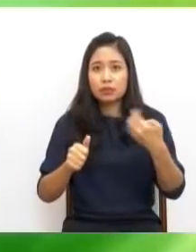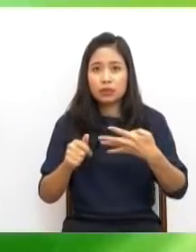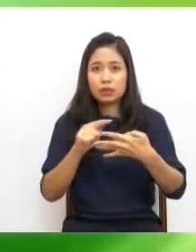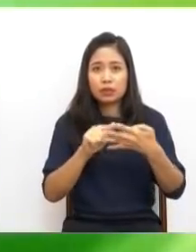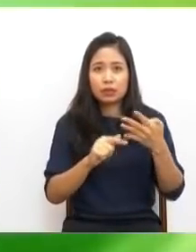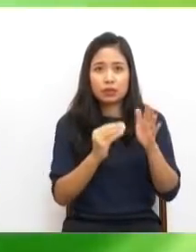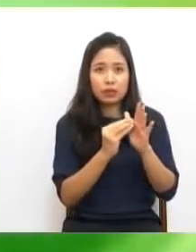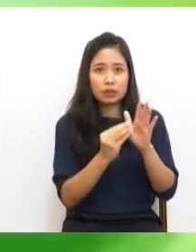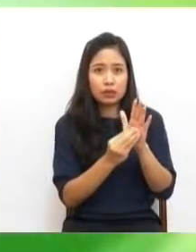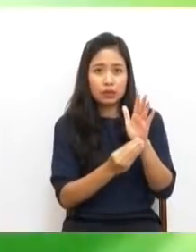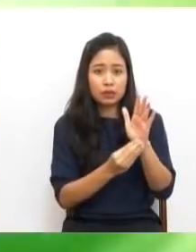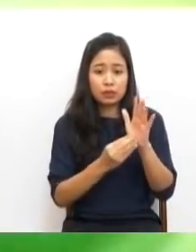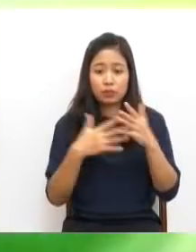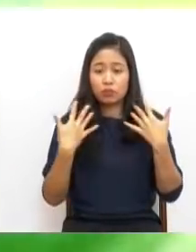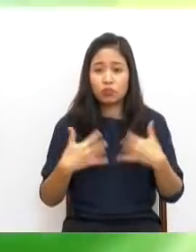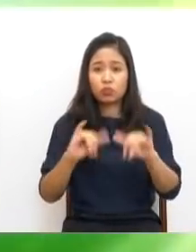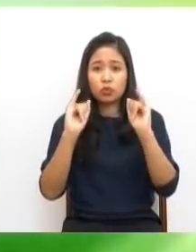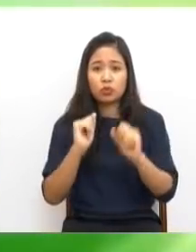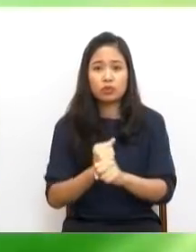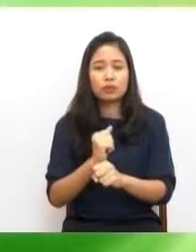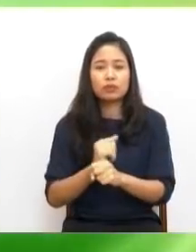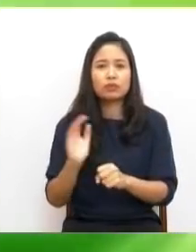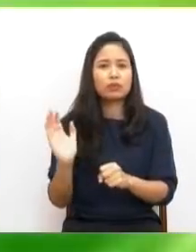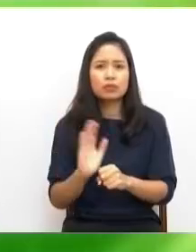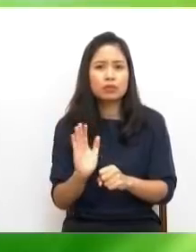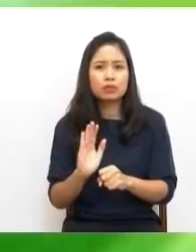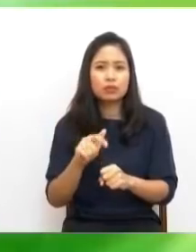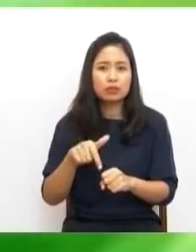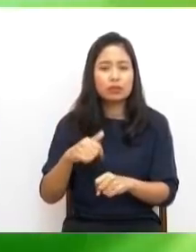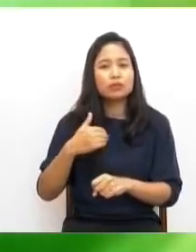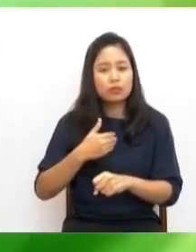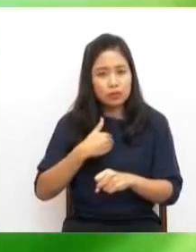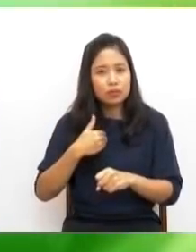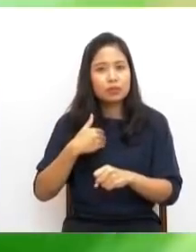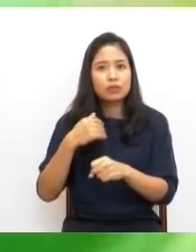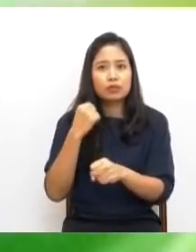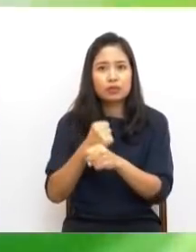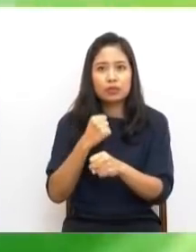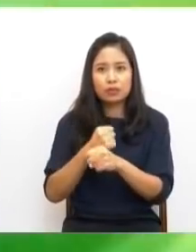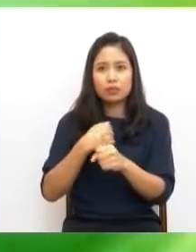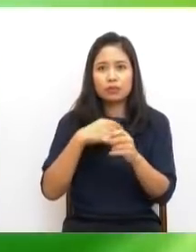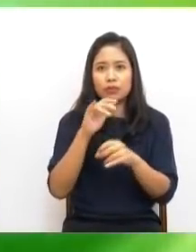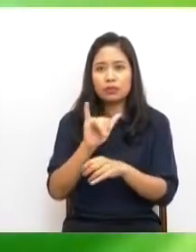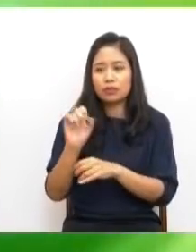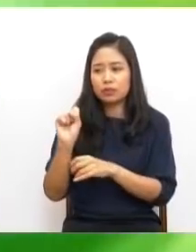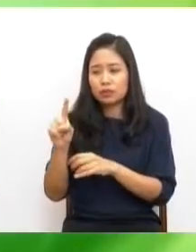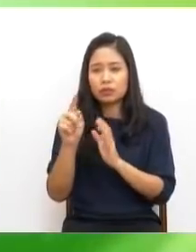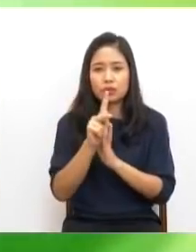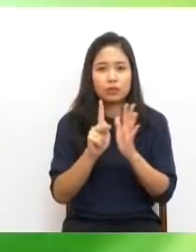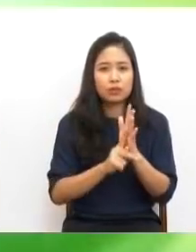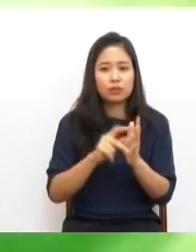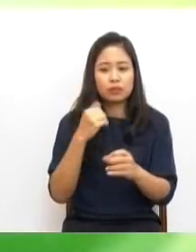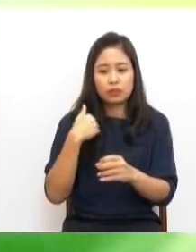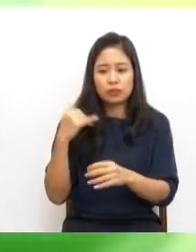ให้ทำตามยถากรรมที่ของโรงเรียนที่จะเป็นทางสพฐจะมีวิธีการในการที่จะไปรีโนเวท